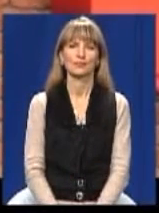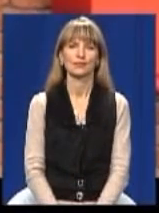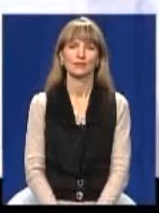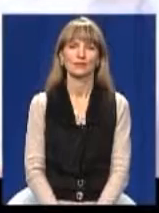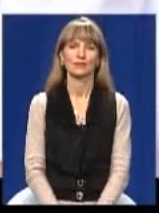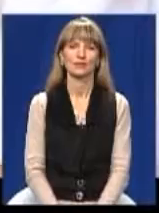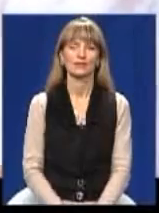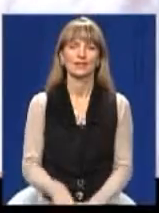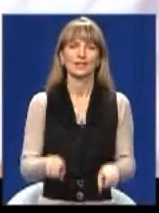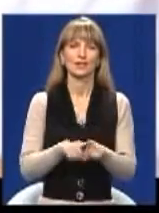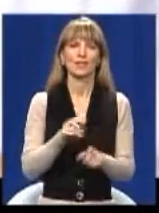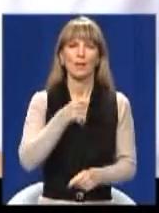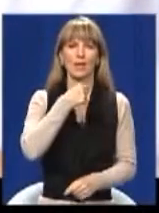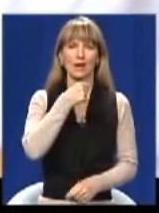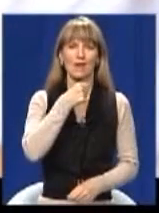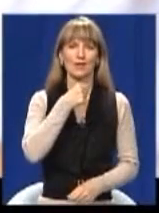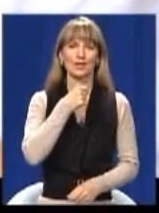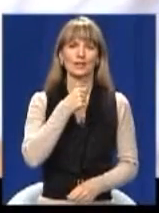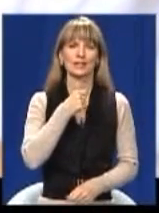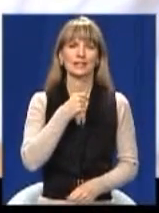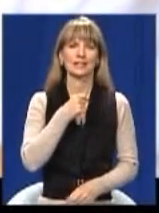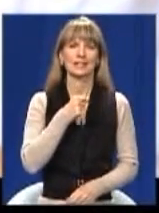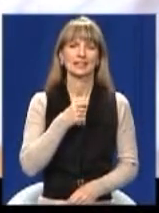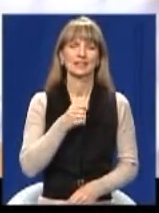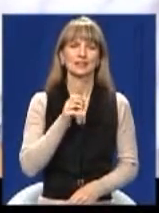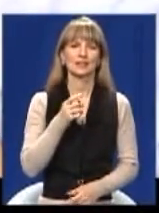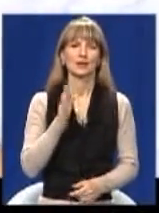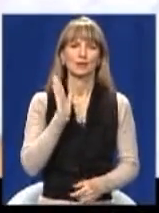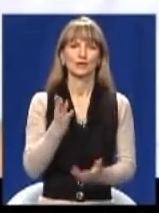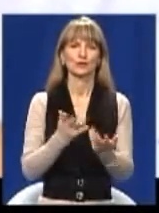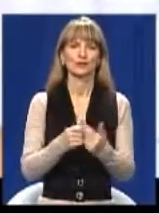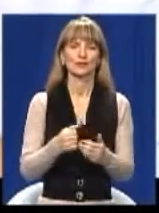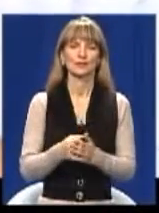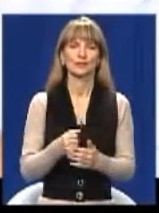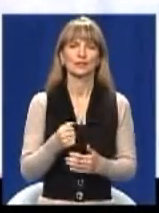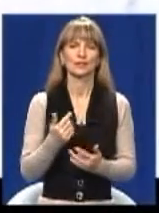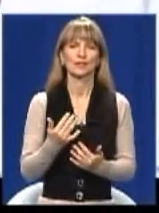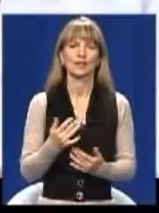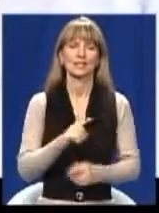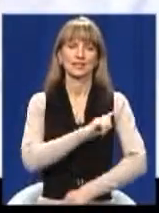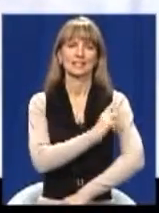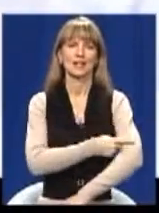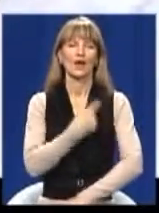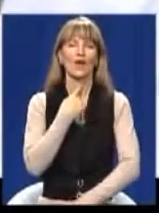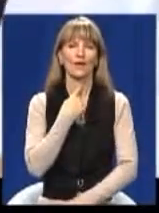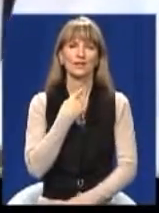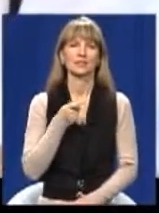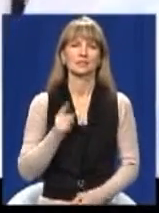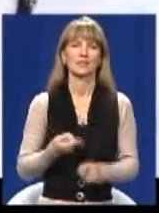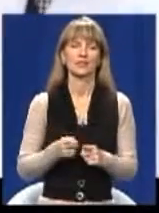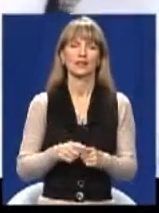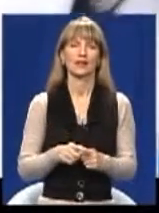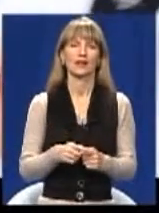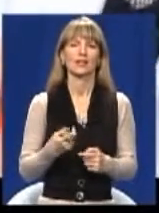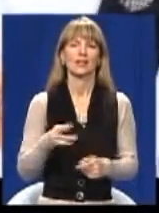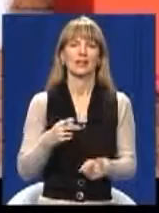На мікрофон. На мікрофон. А ну, давайте спробуємо. Ну, трошки-трошки посилює голос. Але насправді оця штука